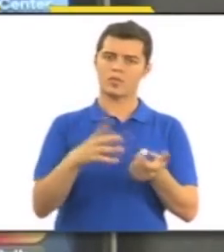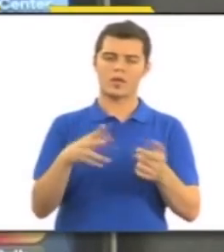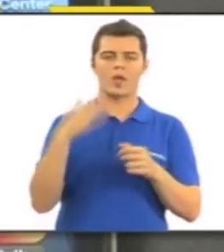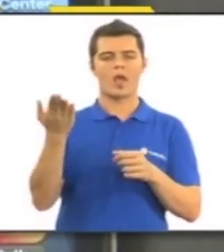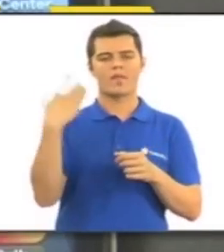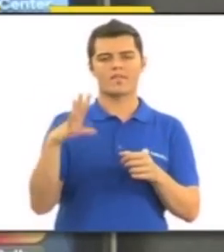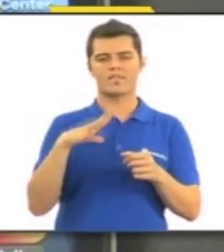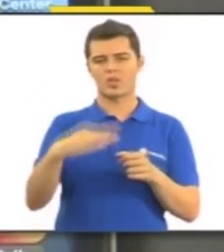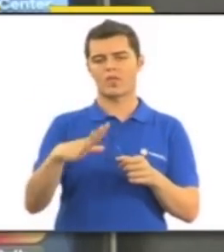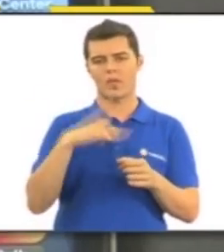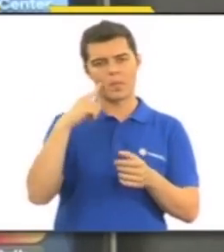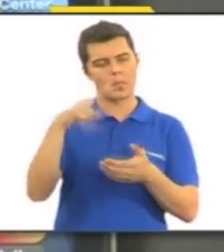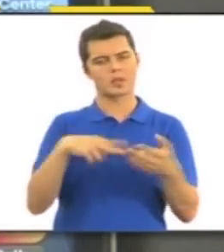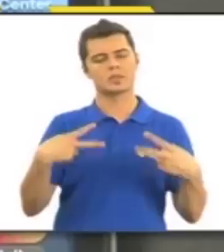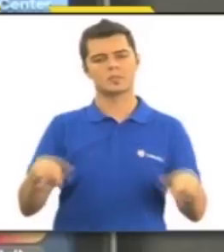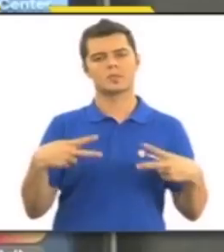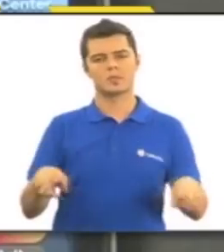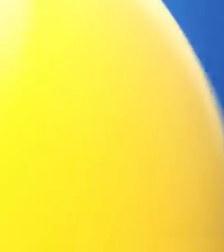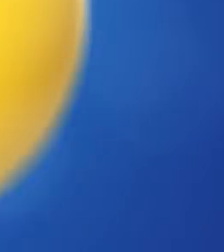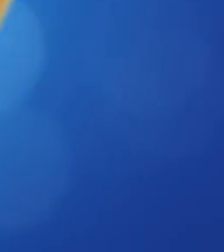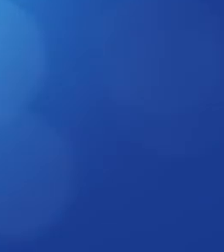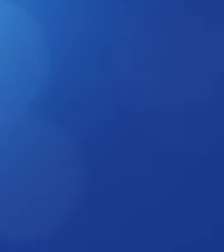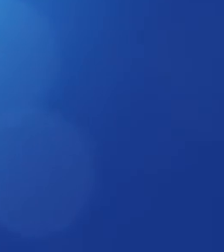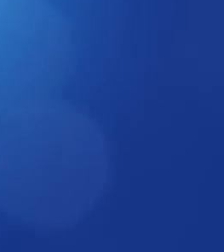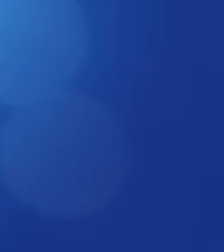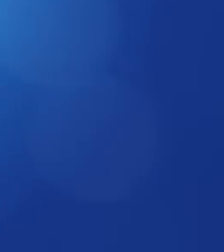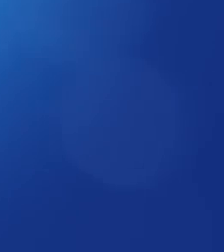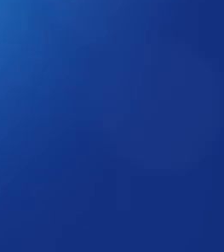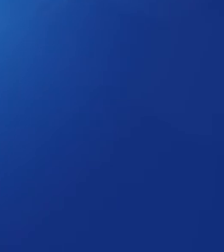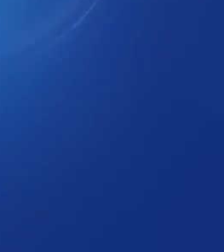gibi soruların cevabına diğer videolarımızdan ulaşabilirsiniz.